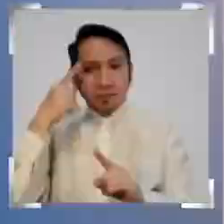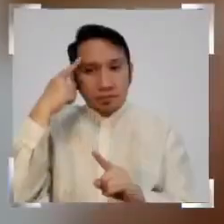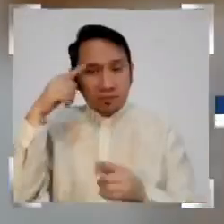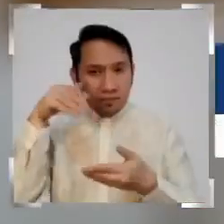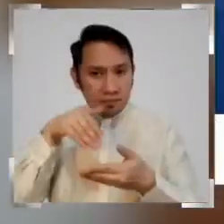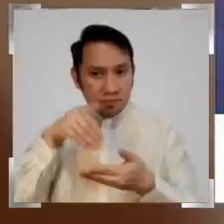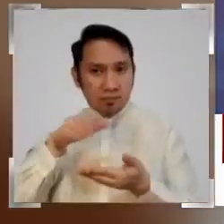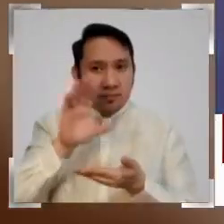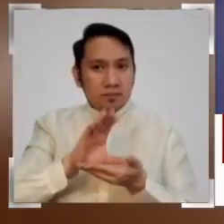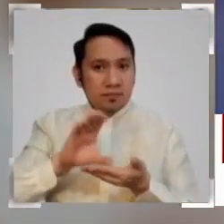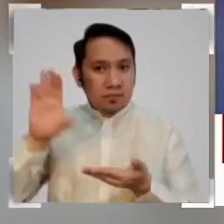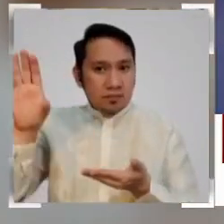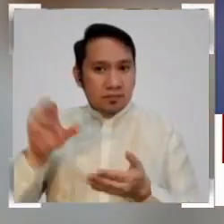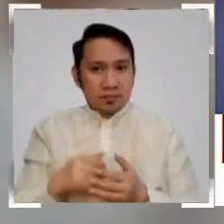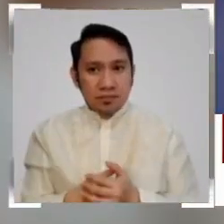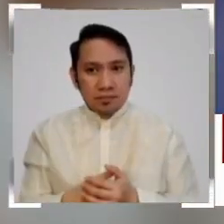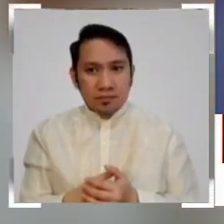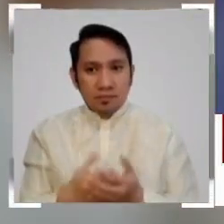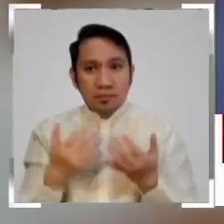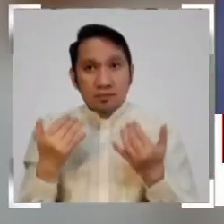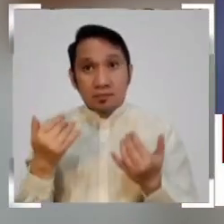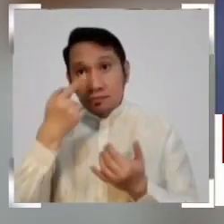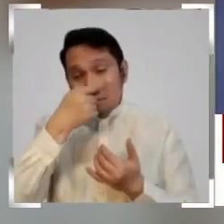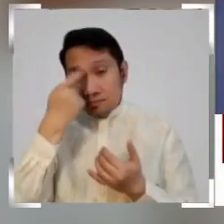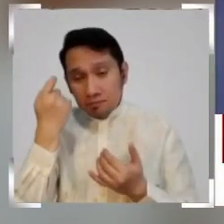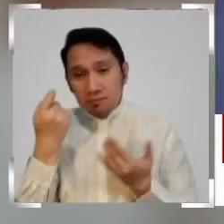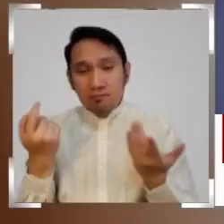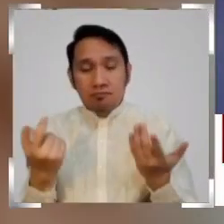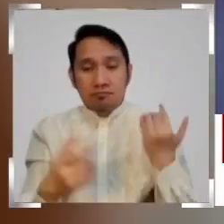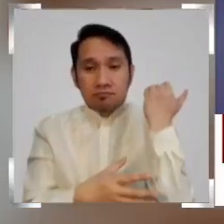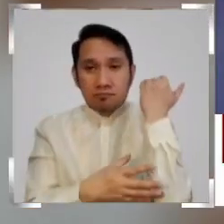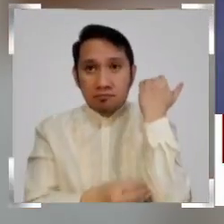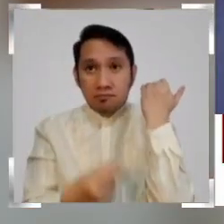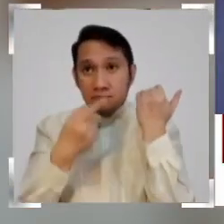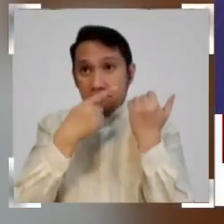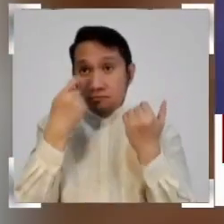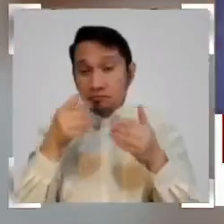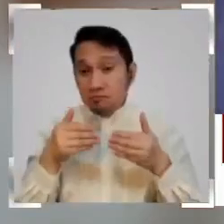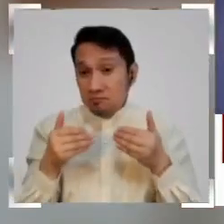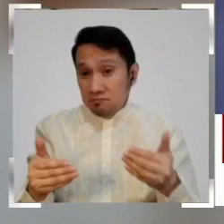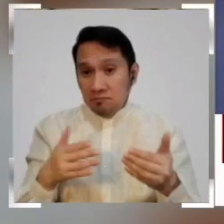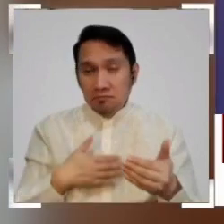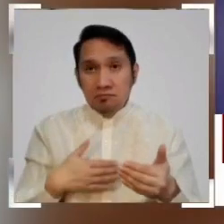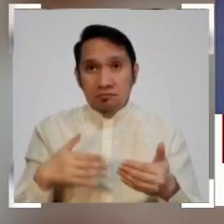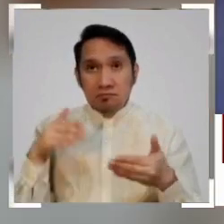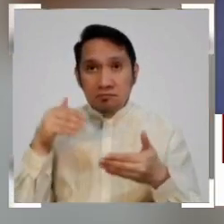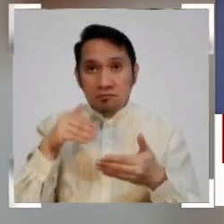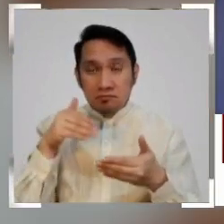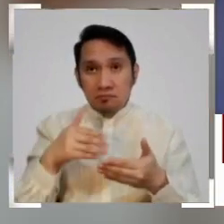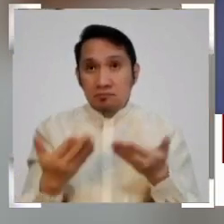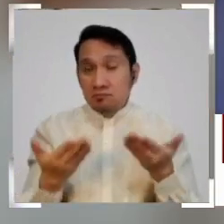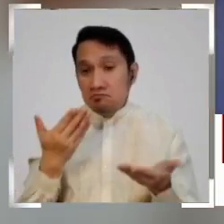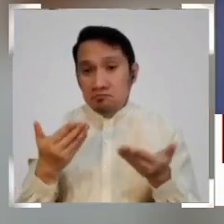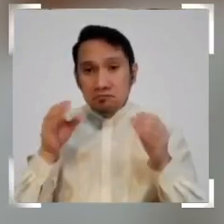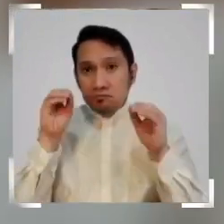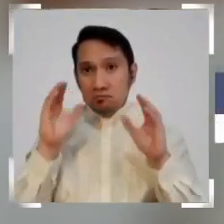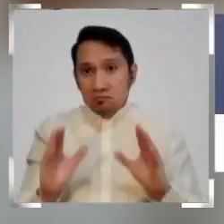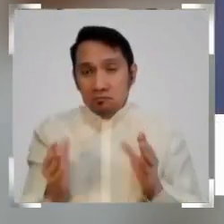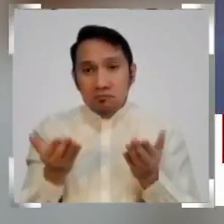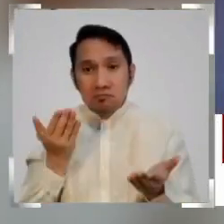kolehiyo. Dala na rin ang kahirapan, pero kung pinagpatuloy ko yung pag-aaral ko nung araw, baka kung hindi ako teacher, baka na ako ngayon